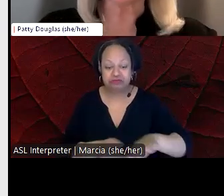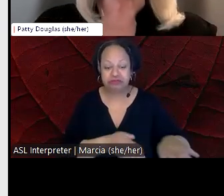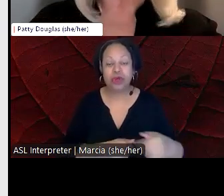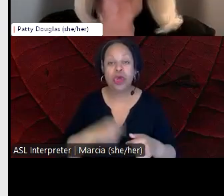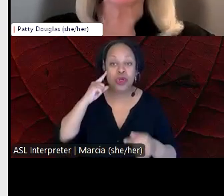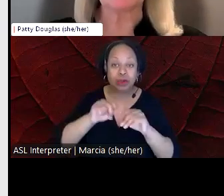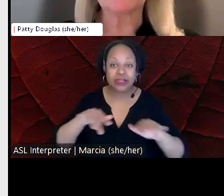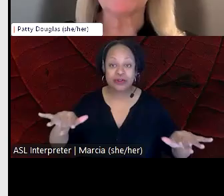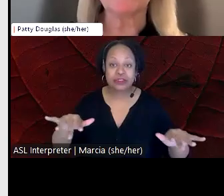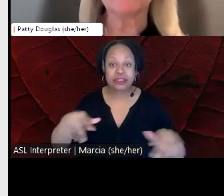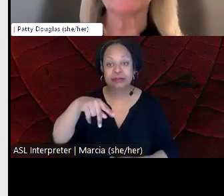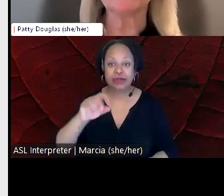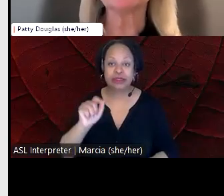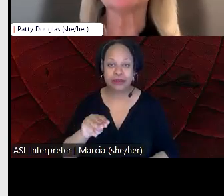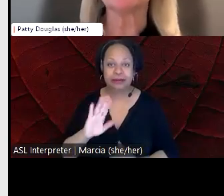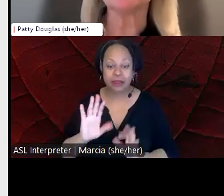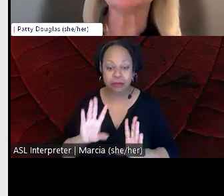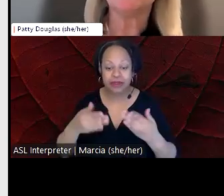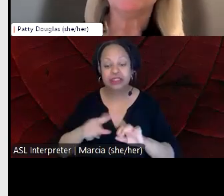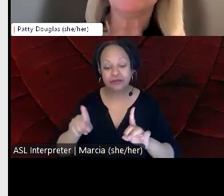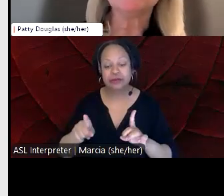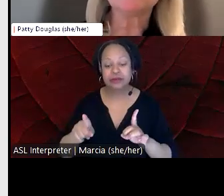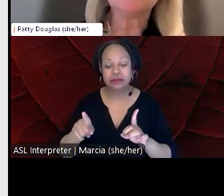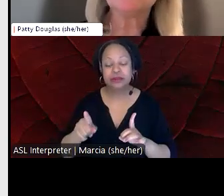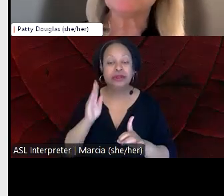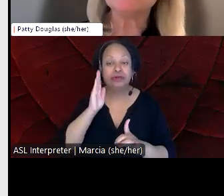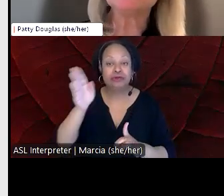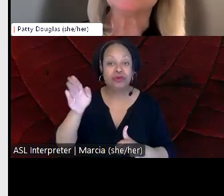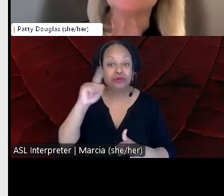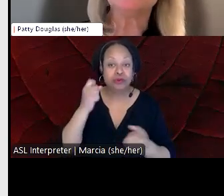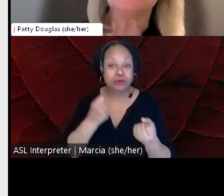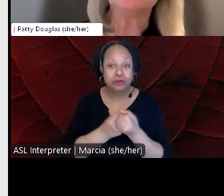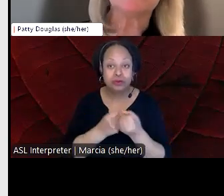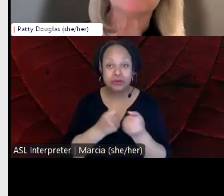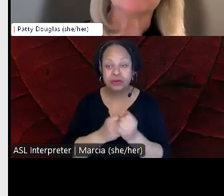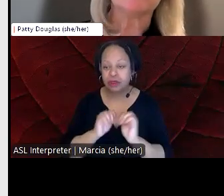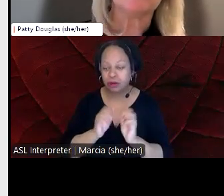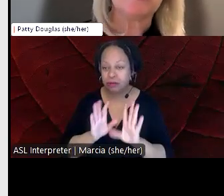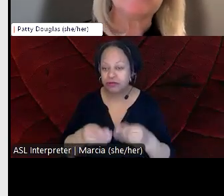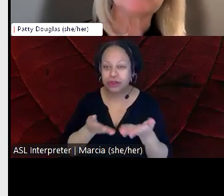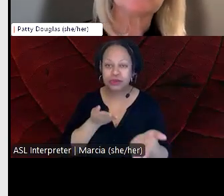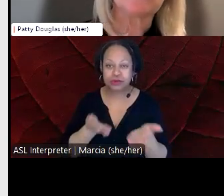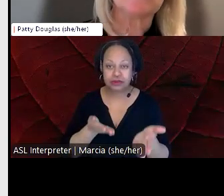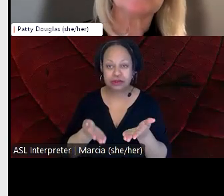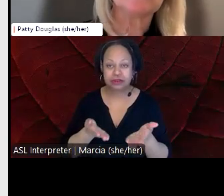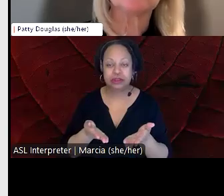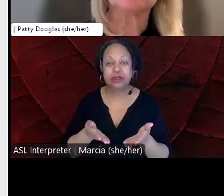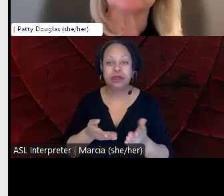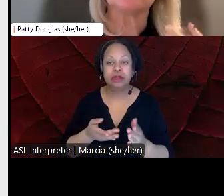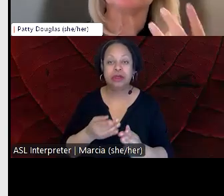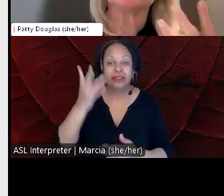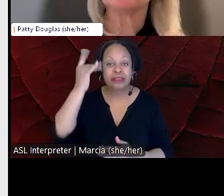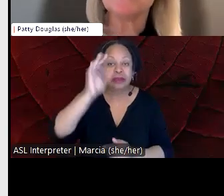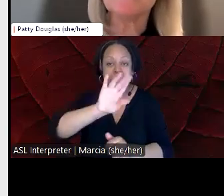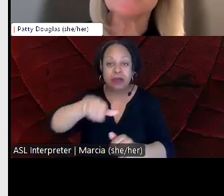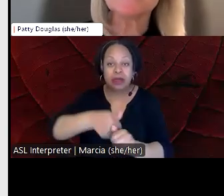neurodiversité future of support nous and offre un providing nouvel service. avenir sur le And it's really soutien et la grounded prestation in de having services. Et il est about us fondé without us. de So sort